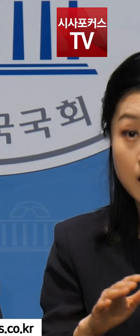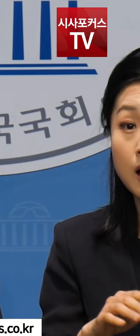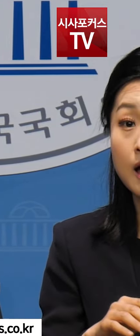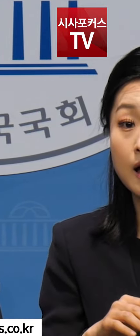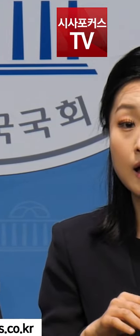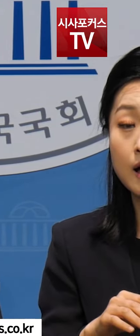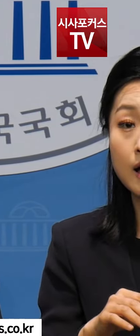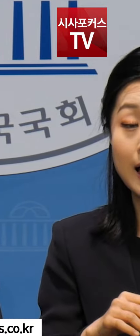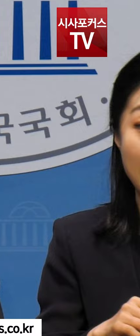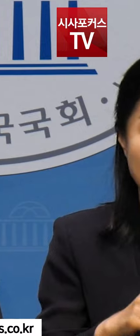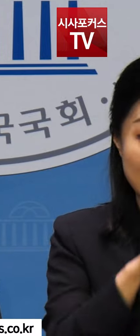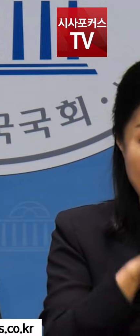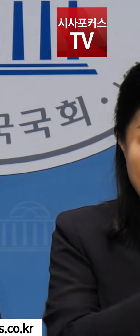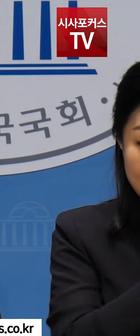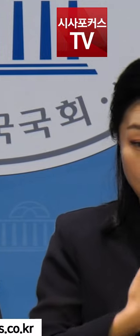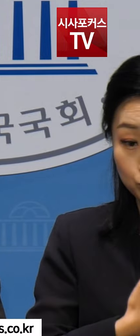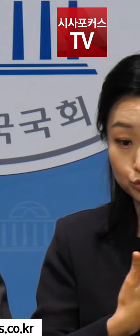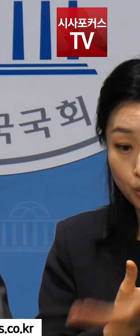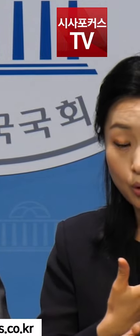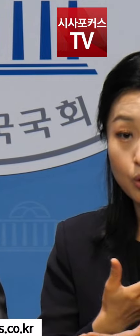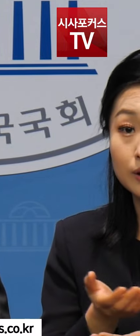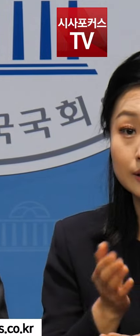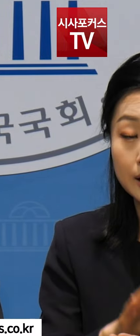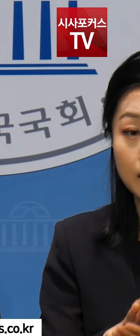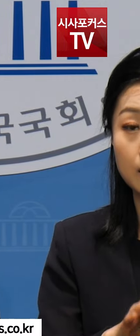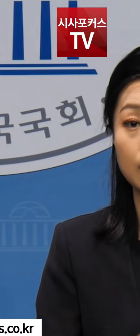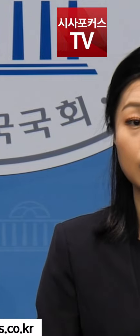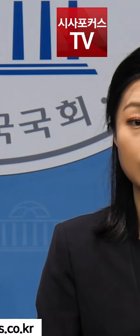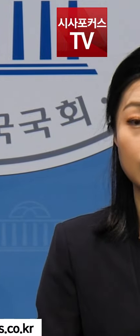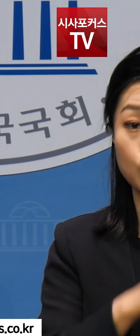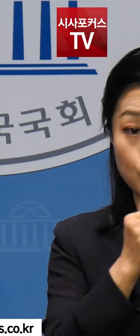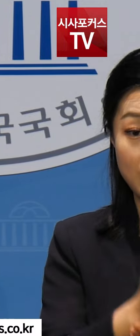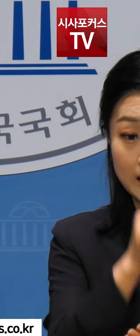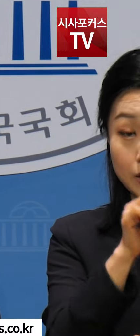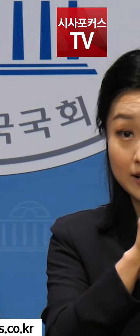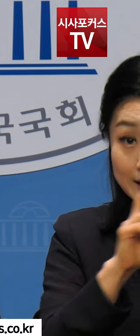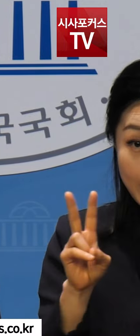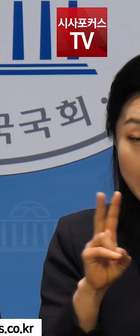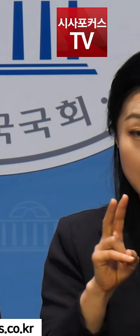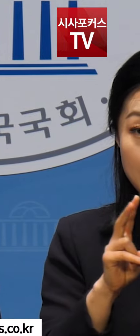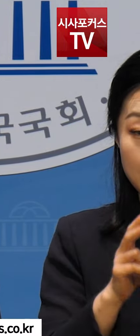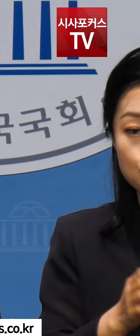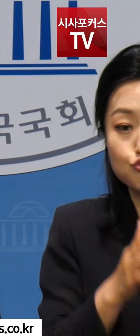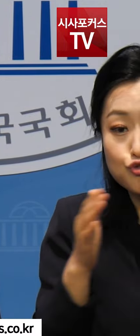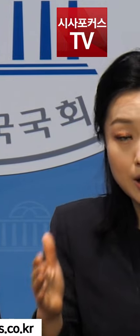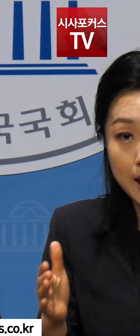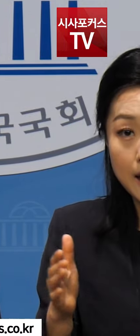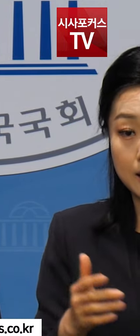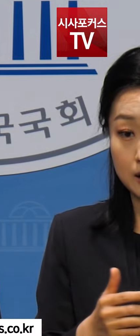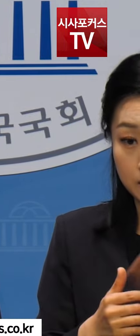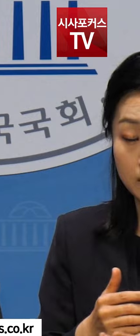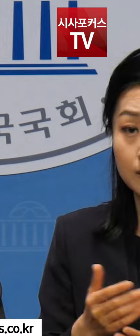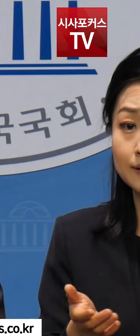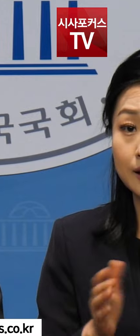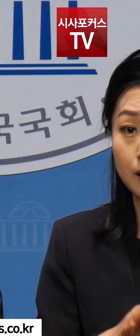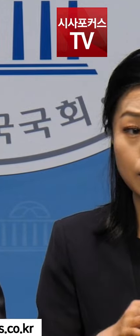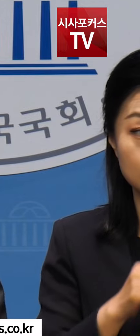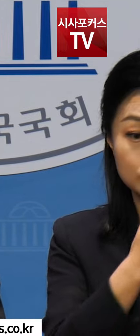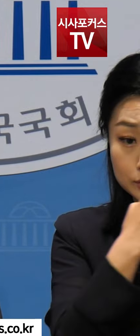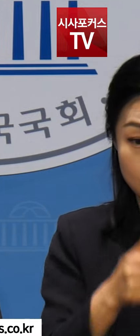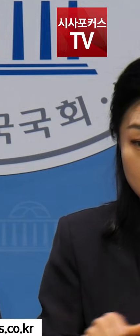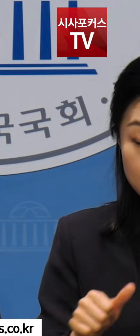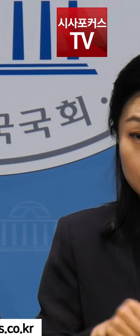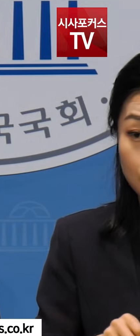됨에도 불구하고 핵심 당사자가 아닌 경우에는 유예할 수 없음에도 불구하고 또는 증거인멸이라든지 도주 우려가 없을